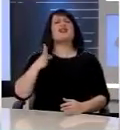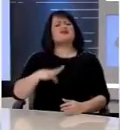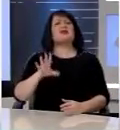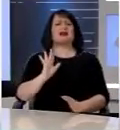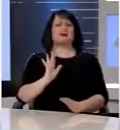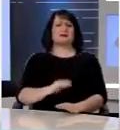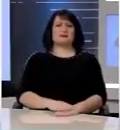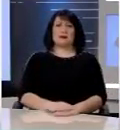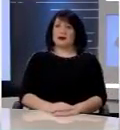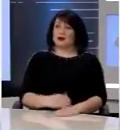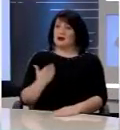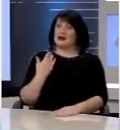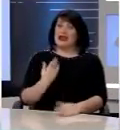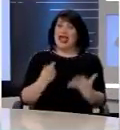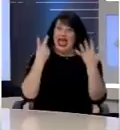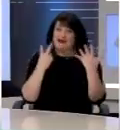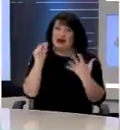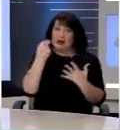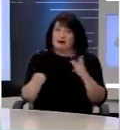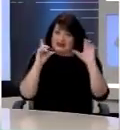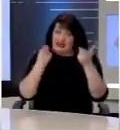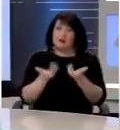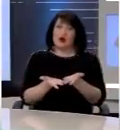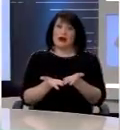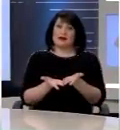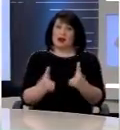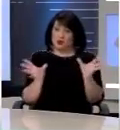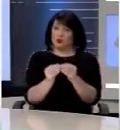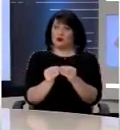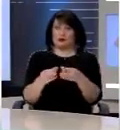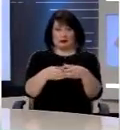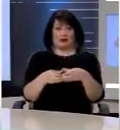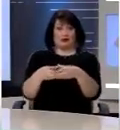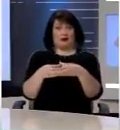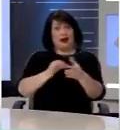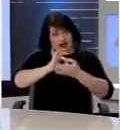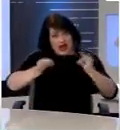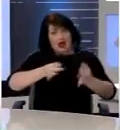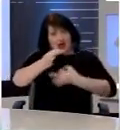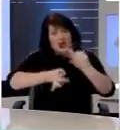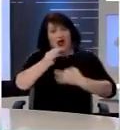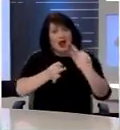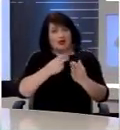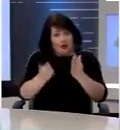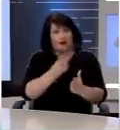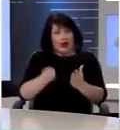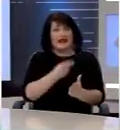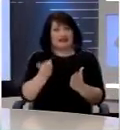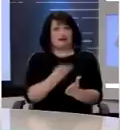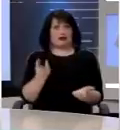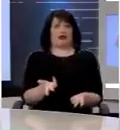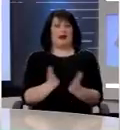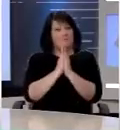θέλουν. Μιλήσατε προηγούμενα 7 βουλευτές. Έτσι, από την ίδια παράταξη, τα αναλύσατε όλα, εις διπλούν, εις